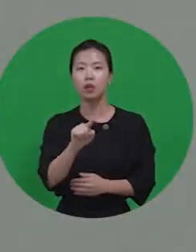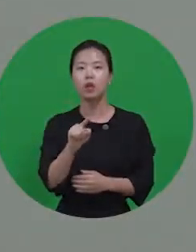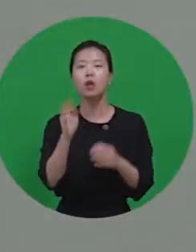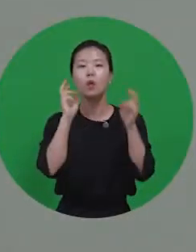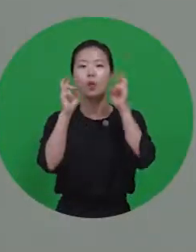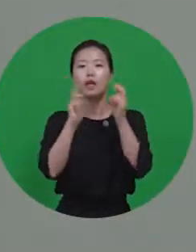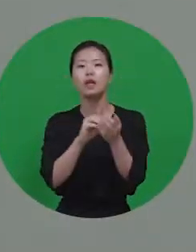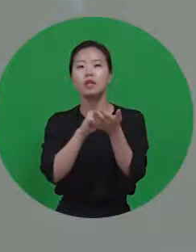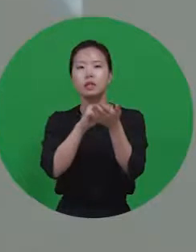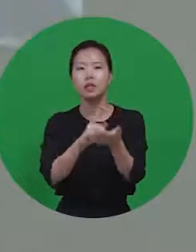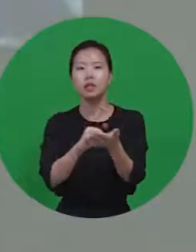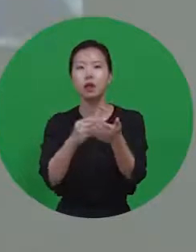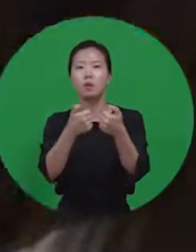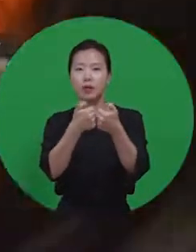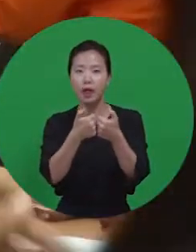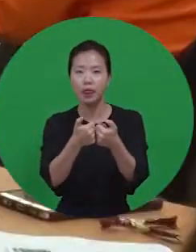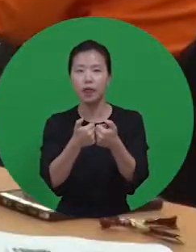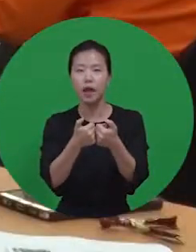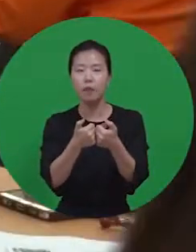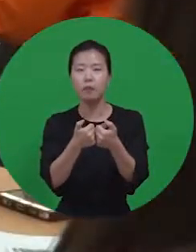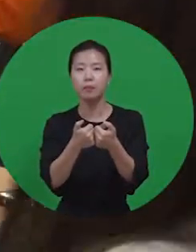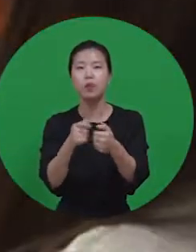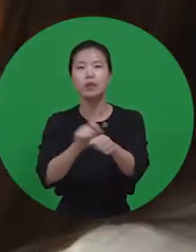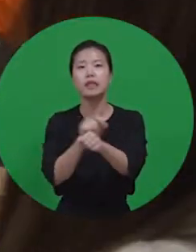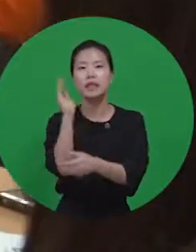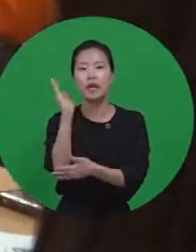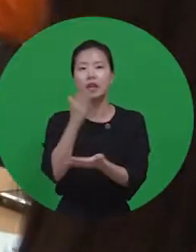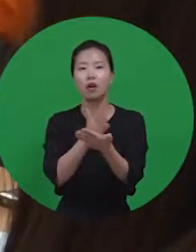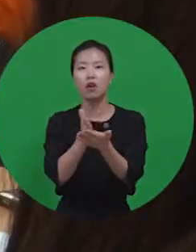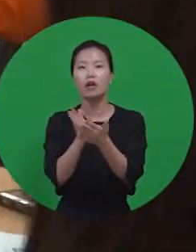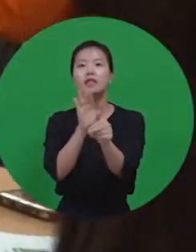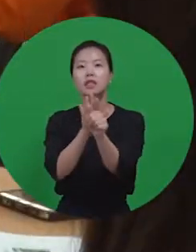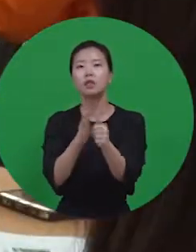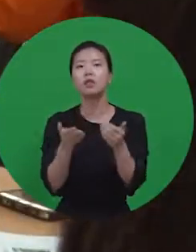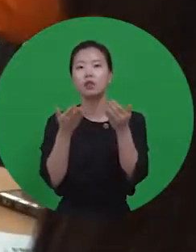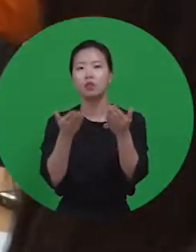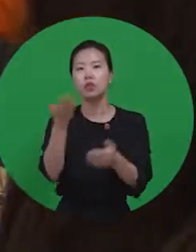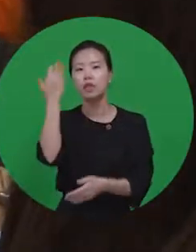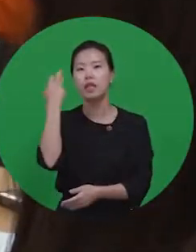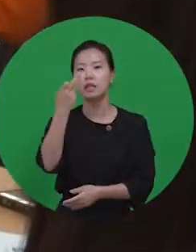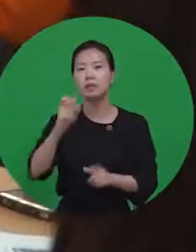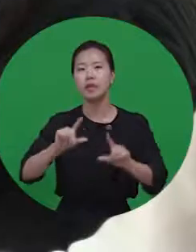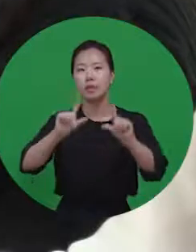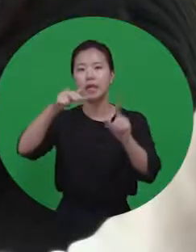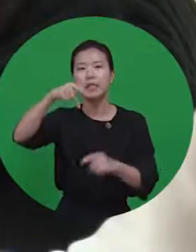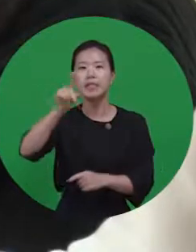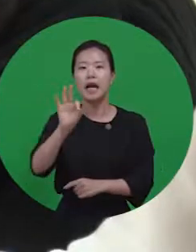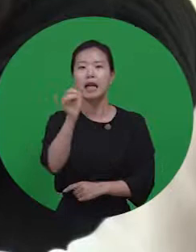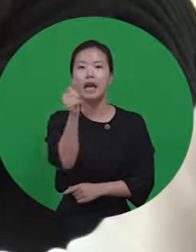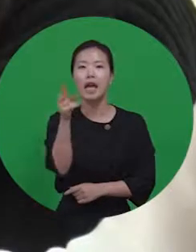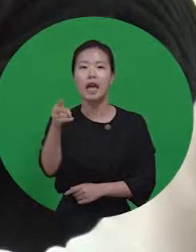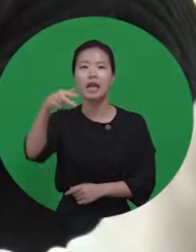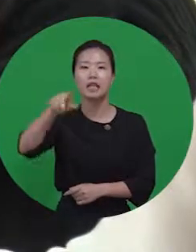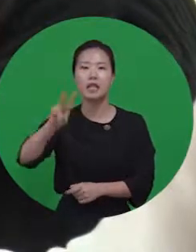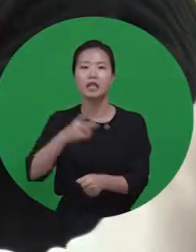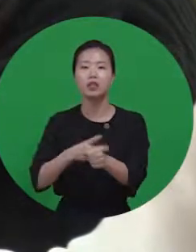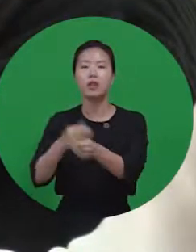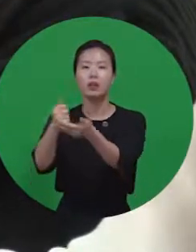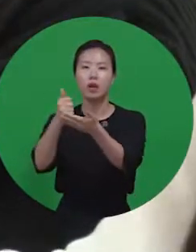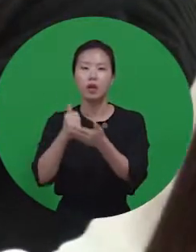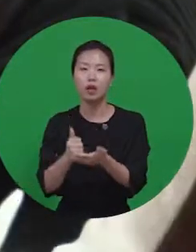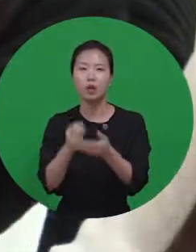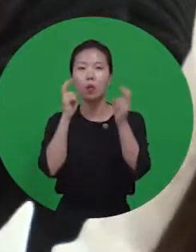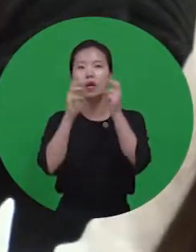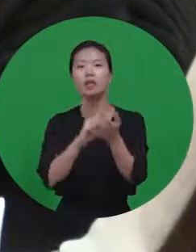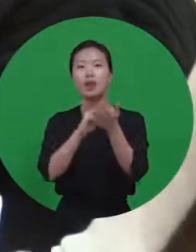취업 클리닉과 취업 특강 등 맞춤형 프로그램을 지원하는데요. 지난 13일엔 장혜재 강사를 초청해